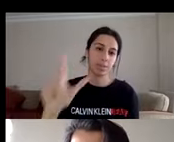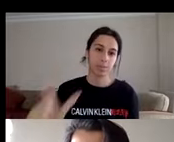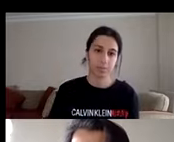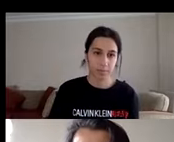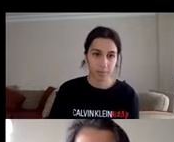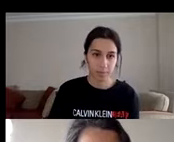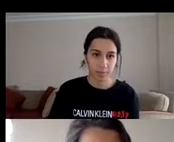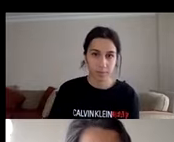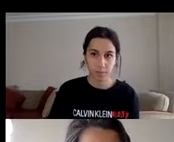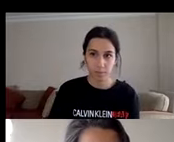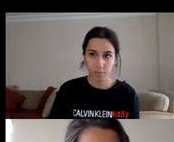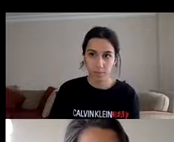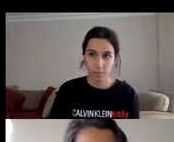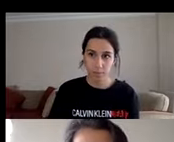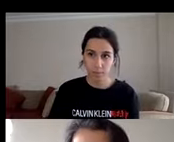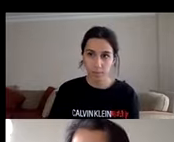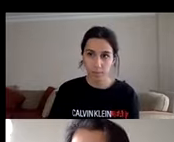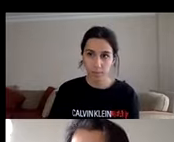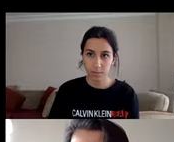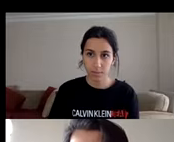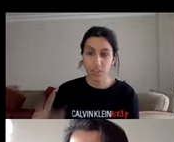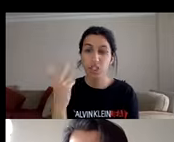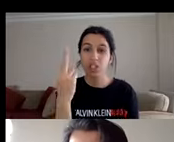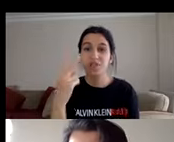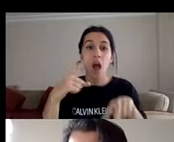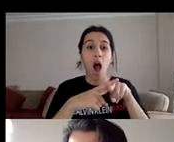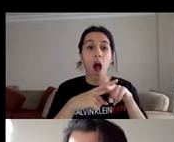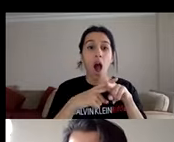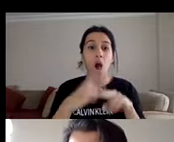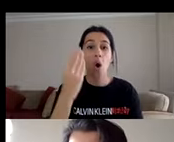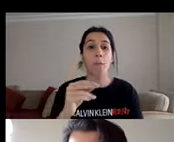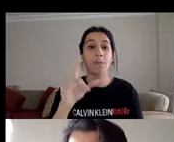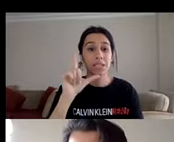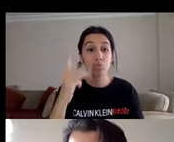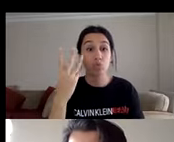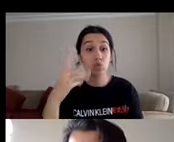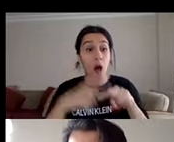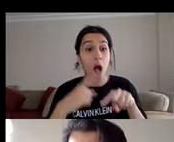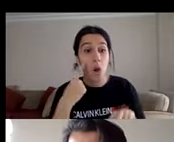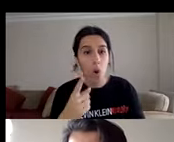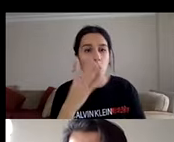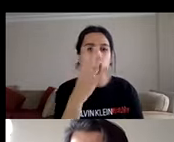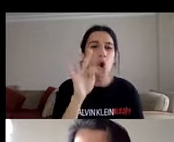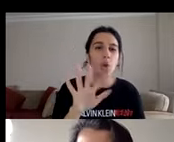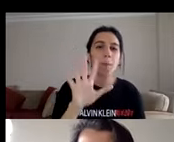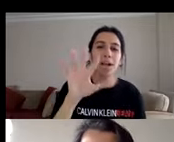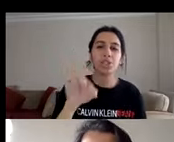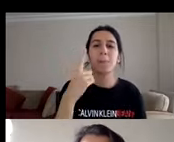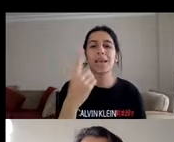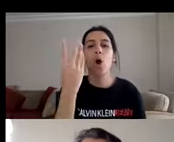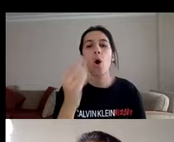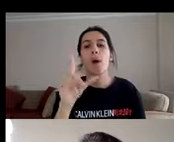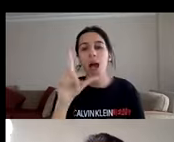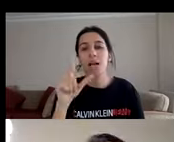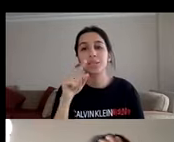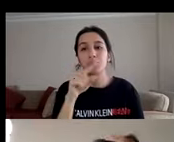göre bunun işte çift A seviyesi için 3.1, 3A seviyesi için 4.5.1 olması gerek. Yani bunun sayısal bir karşılığı